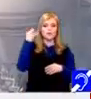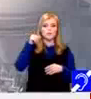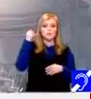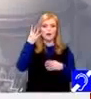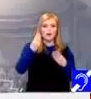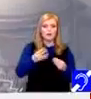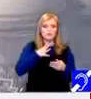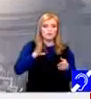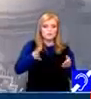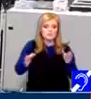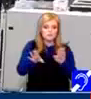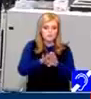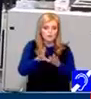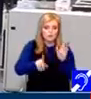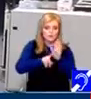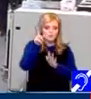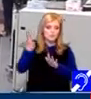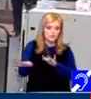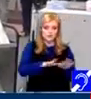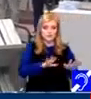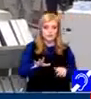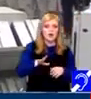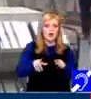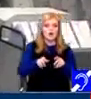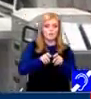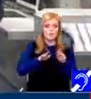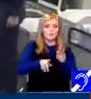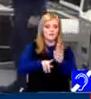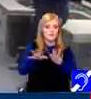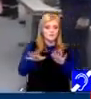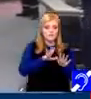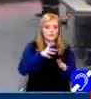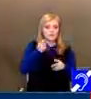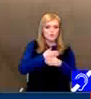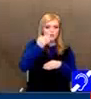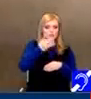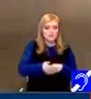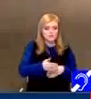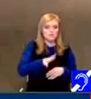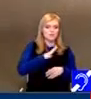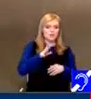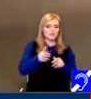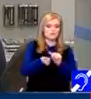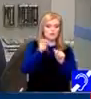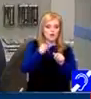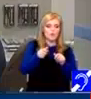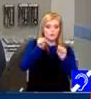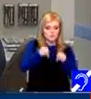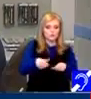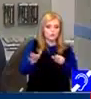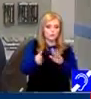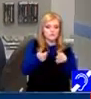vor reintra în funcțiune. Repornirea lor a fost întârziată de justiție și a devenit posibilă după schimbarea regulamentelor